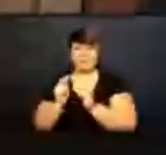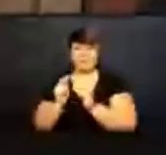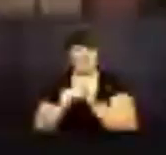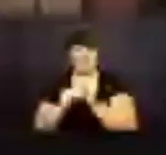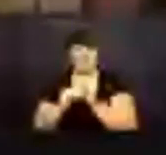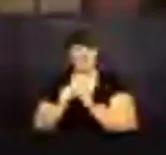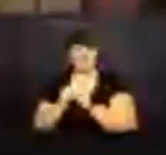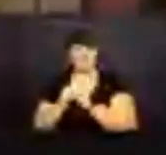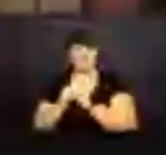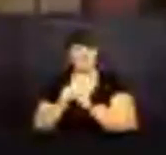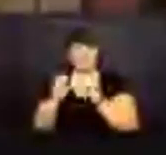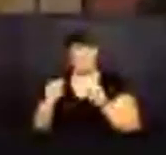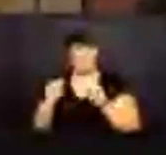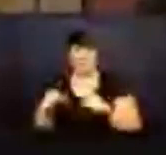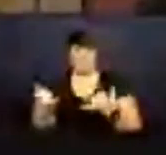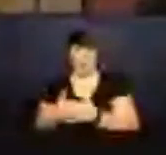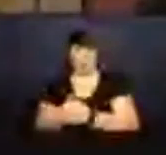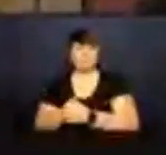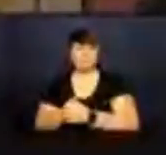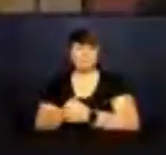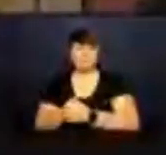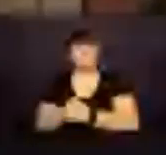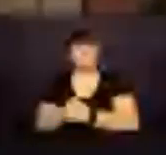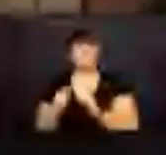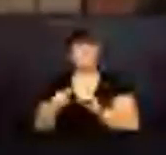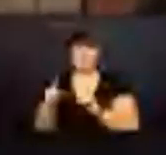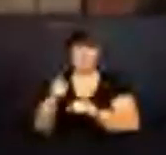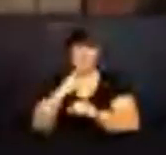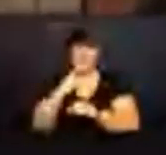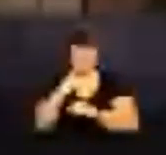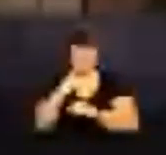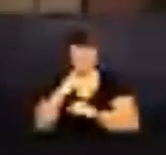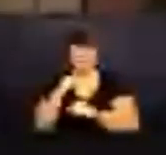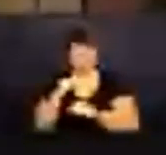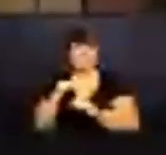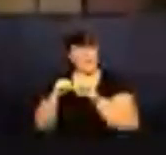hii, lakini kama nilivyosema hapo awali,